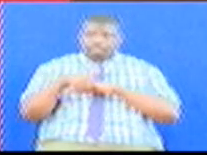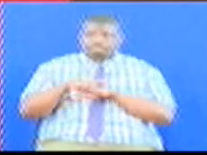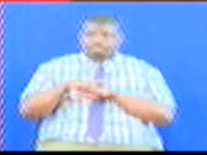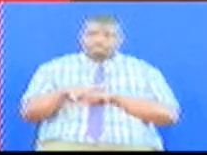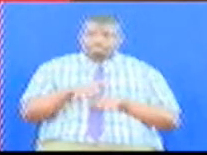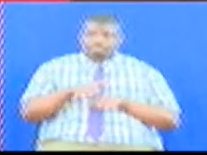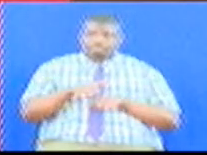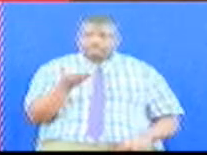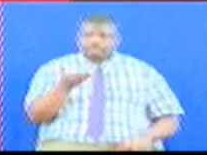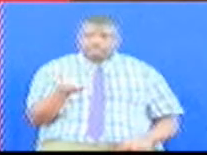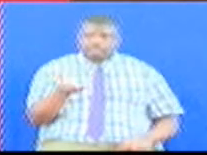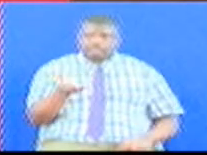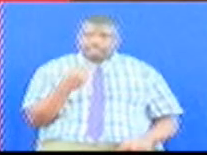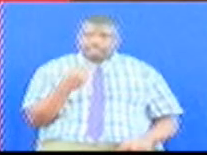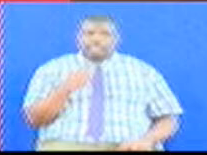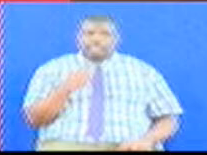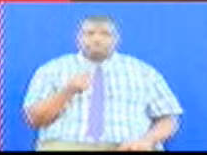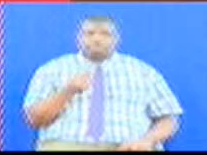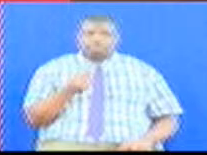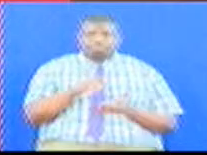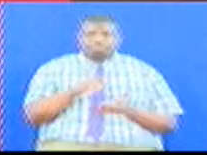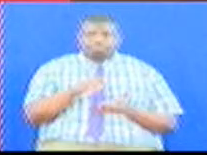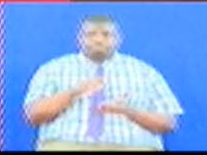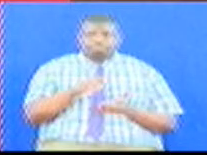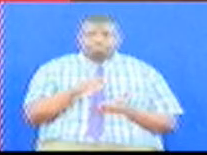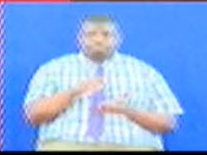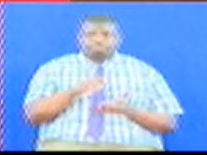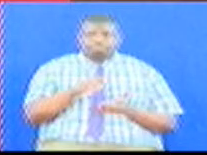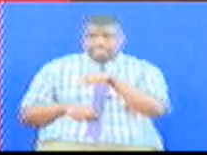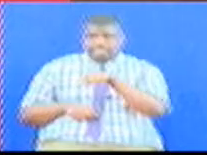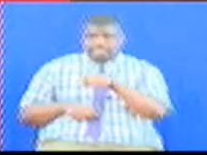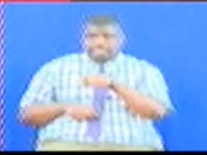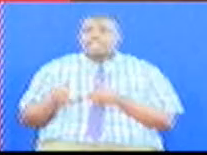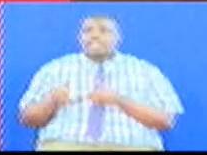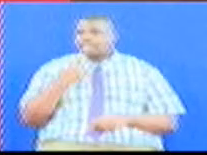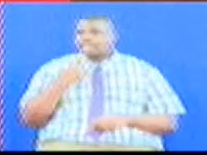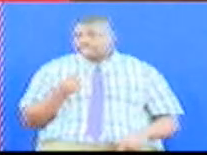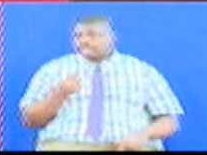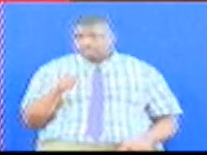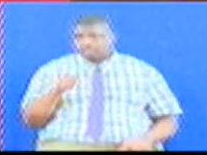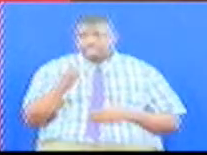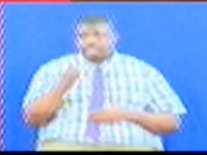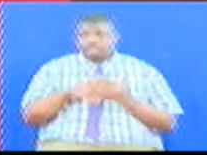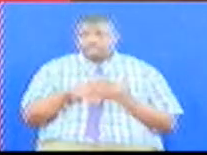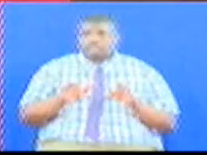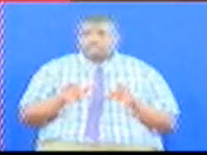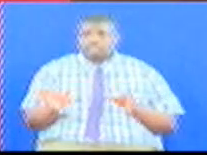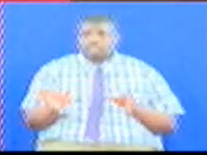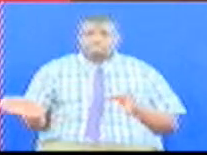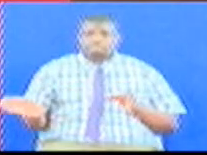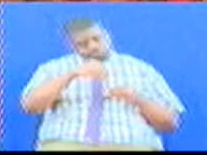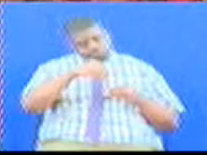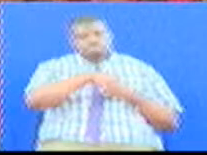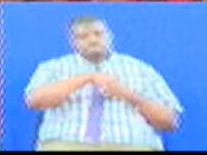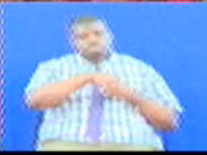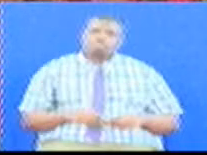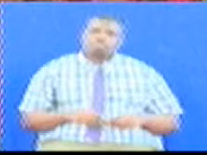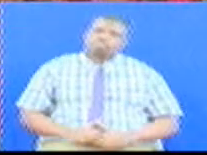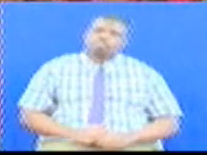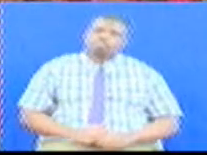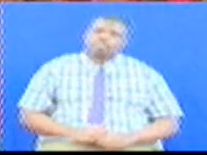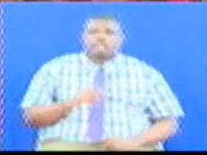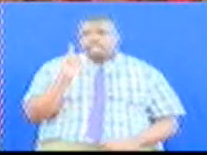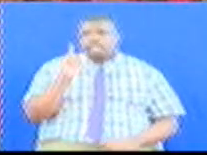and substituting for it the word chief justice. Kwa hiyo tayari eneo hili limeshatibiwa. Mheshimiwa Ridhiwani